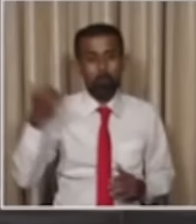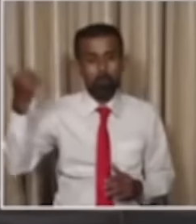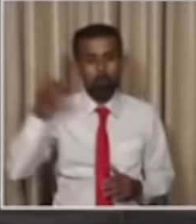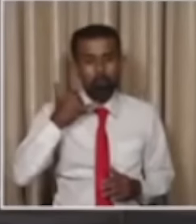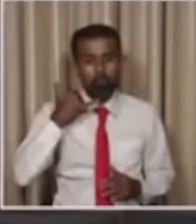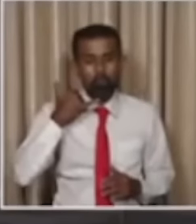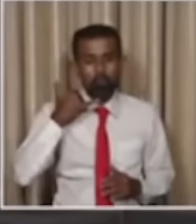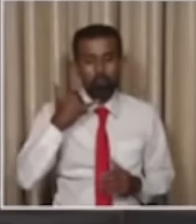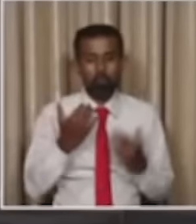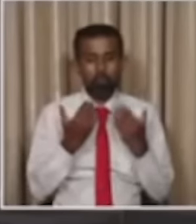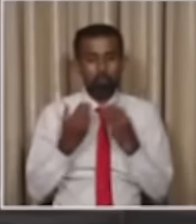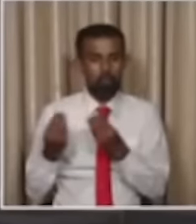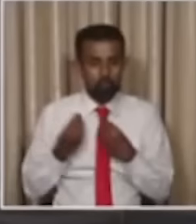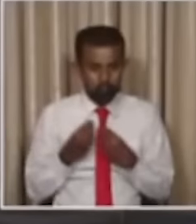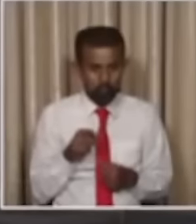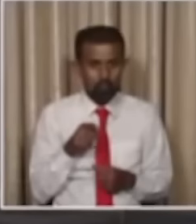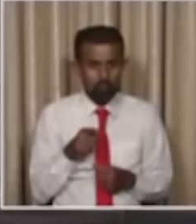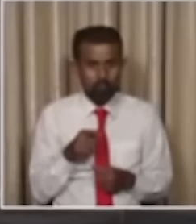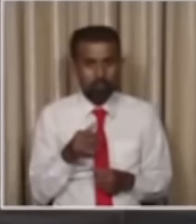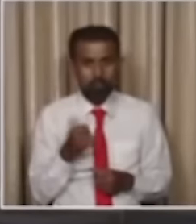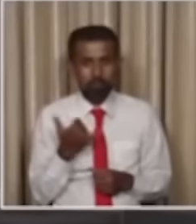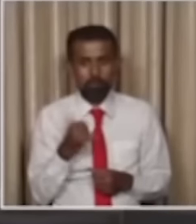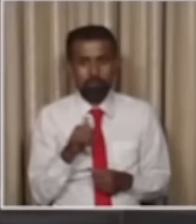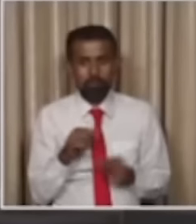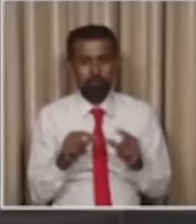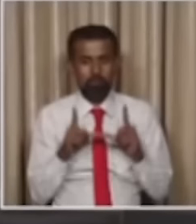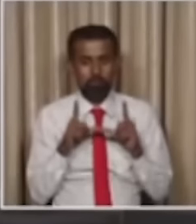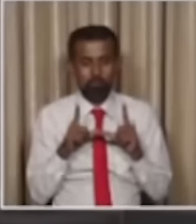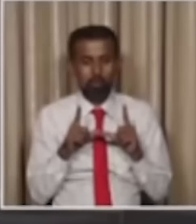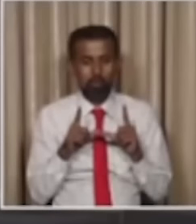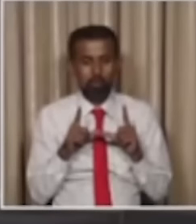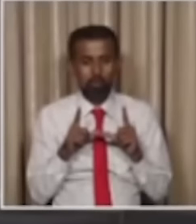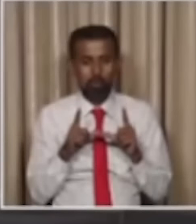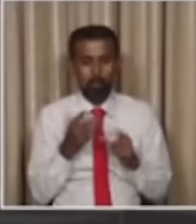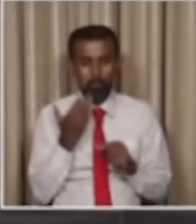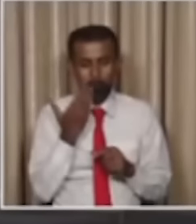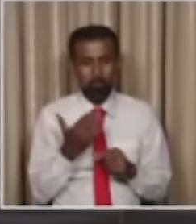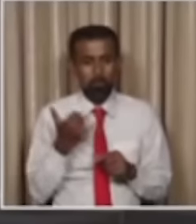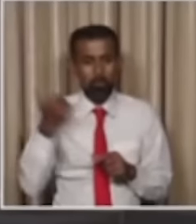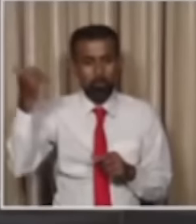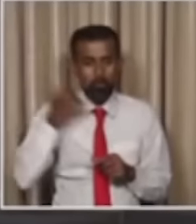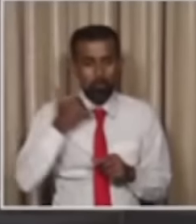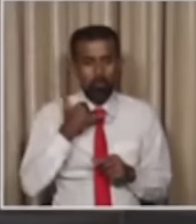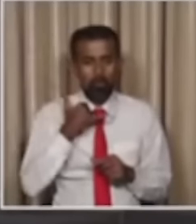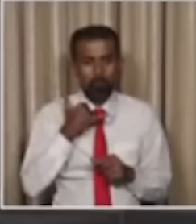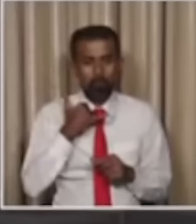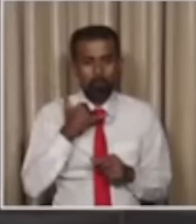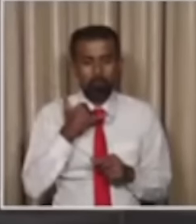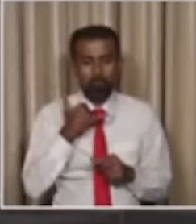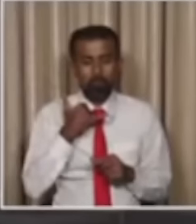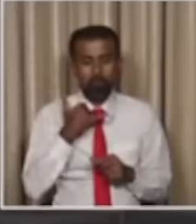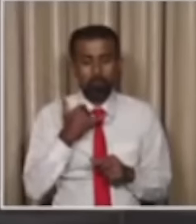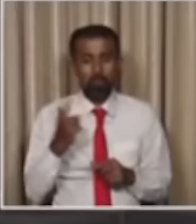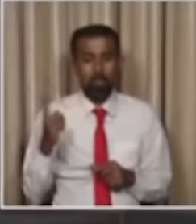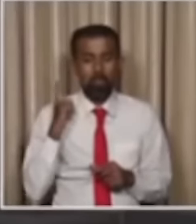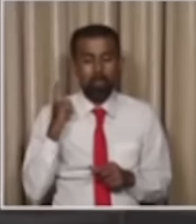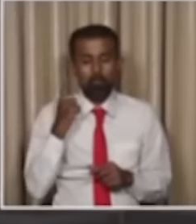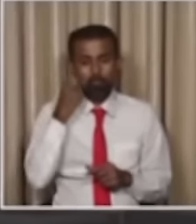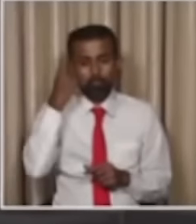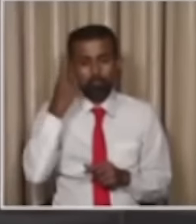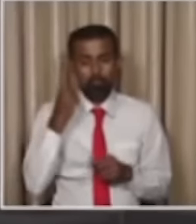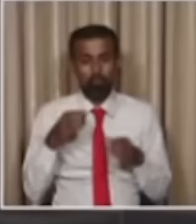පඩිවිනේ උපදෙස් ලැබුණාද? සමහර YouTube වැඩසටහන් වලදී කියනවා මෙම දුරකථන ඇමතුම දීලා තියෙන්නේ යුදහමුදා